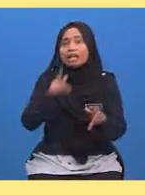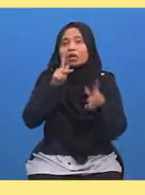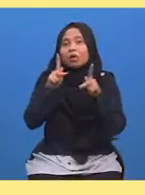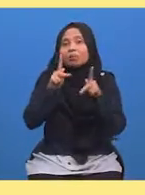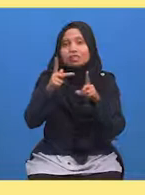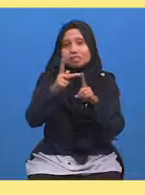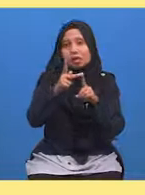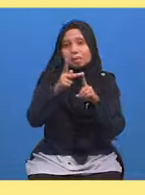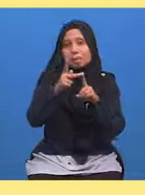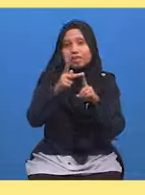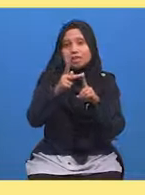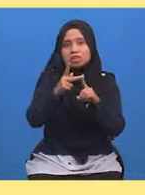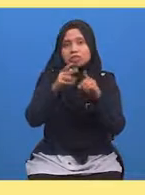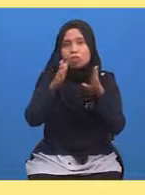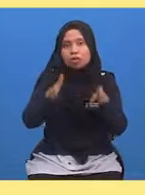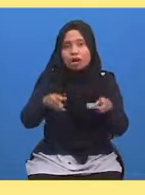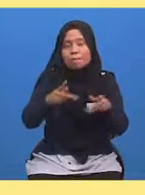kepada pihak berkepentingan.